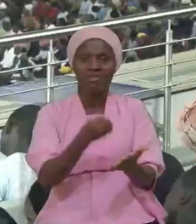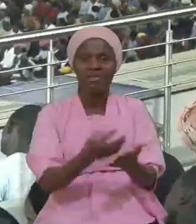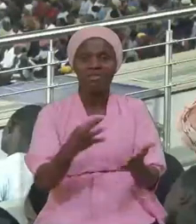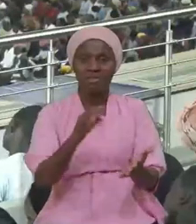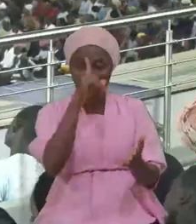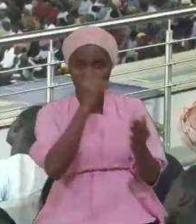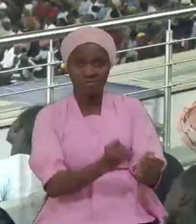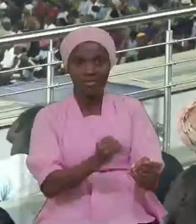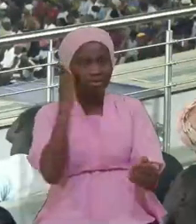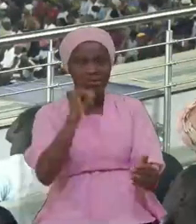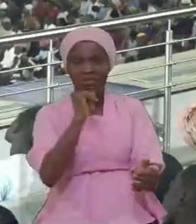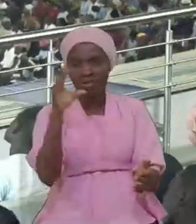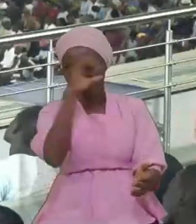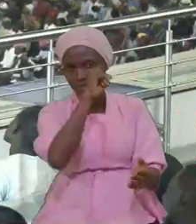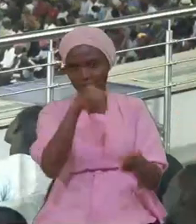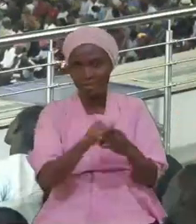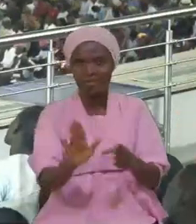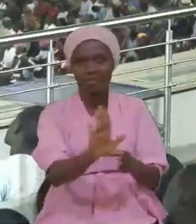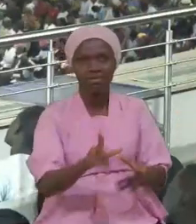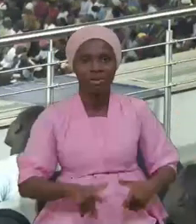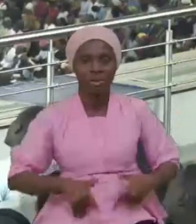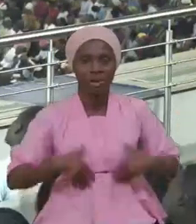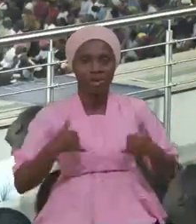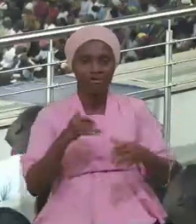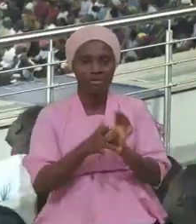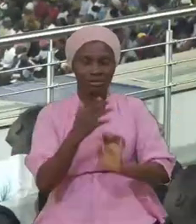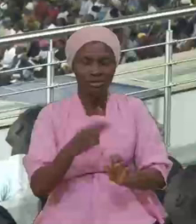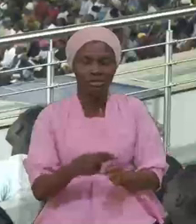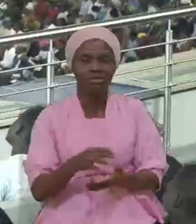ne manque pas dans votre vie au nom de Jésus-Christ.